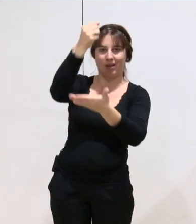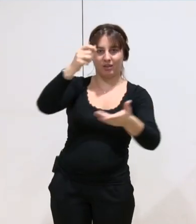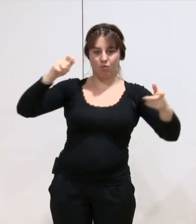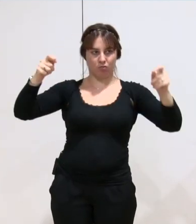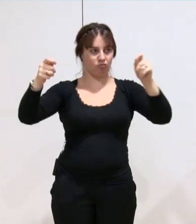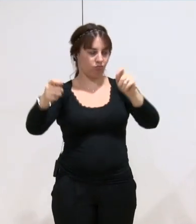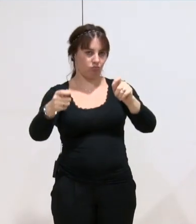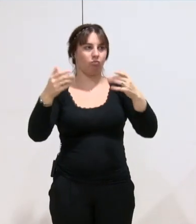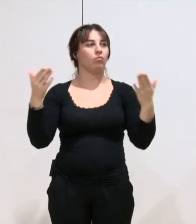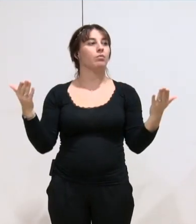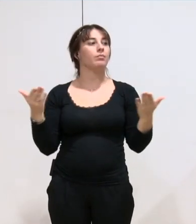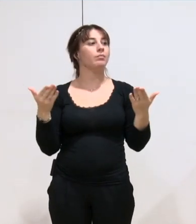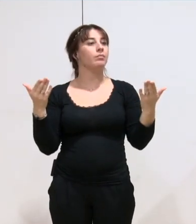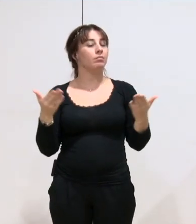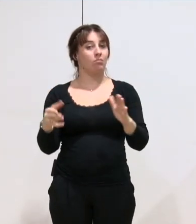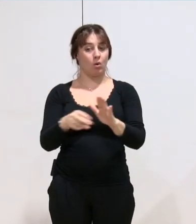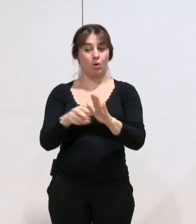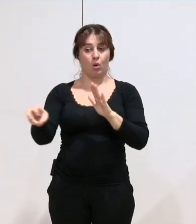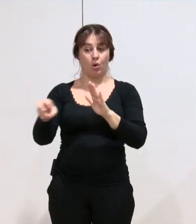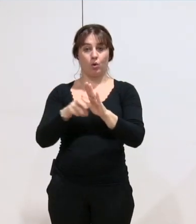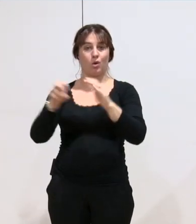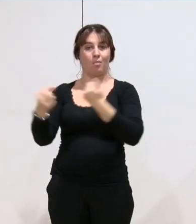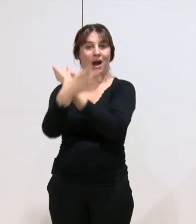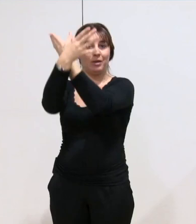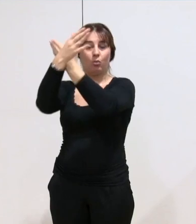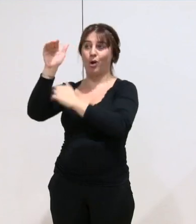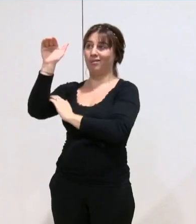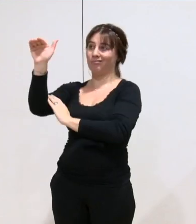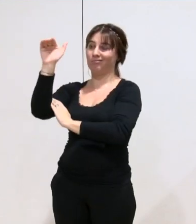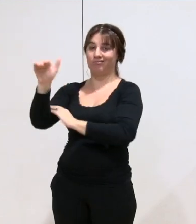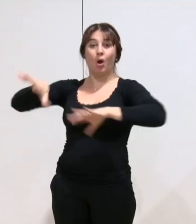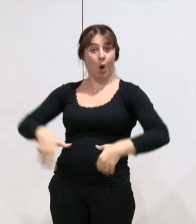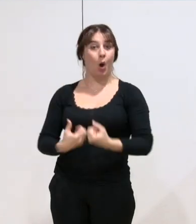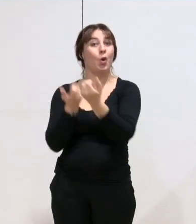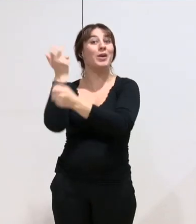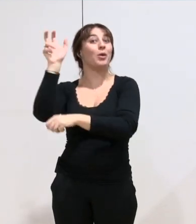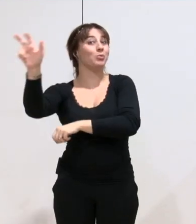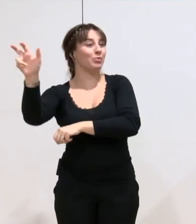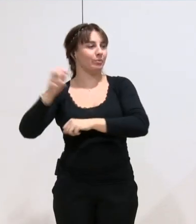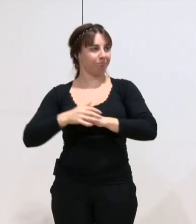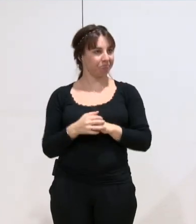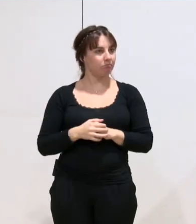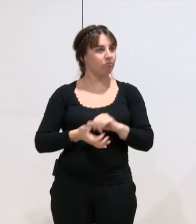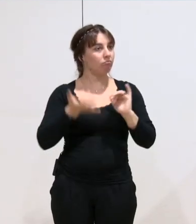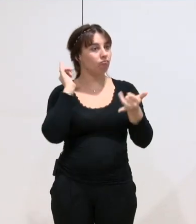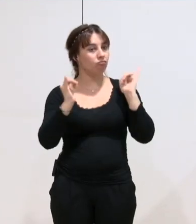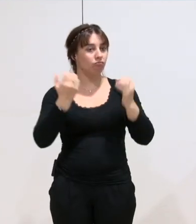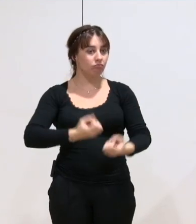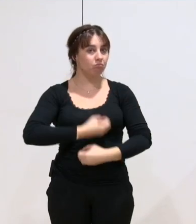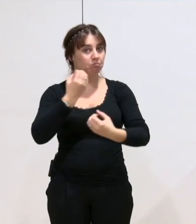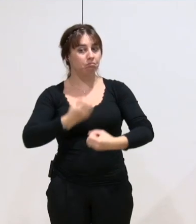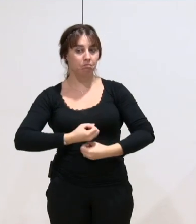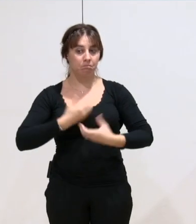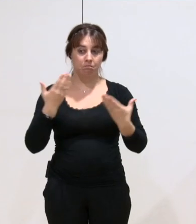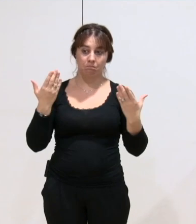Une demande donc qui est faite à Grenoble-Alpes Métropole, qui est maintenant compétente. Y a-t-il des demandes de prise de parole sur